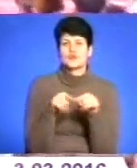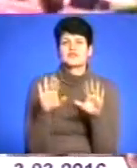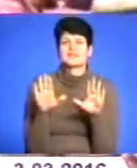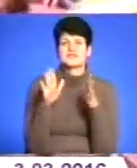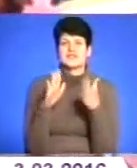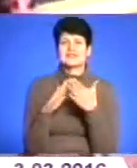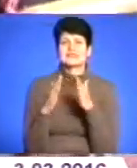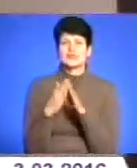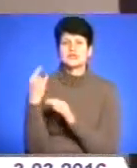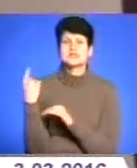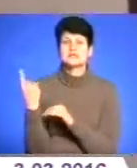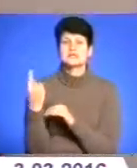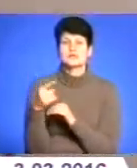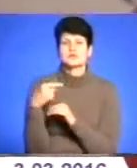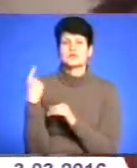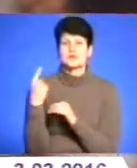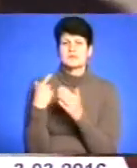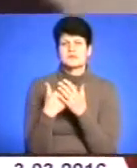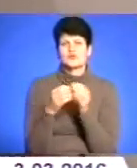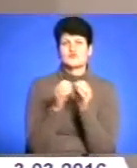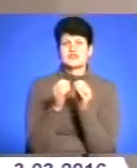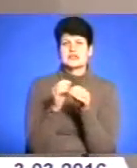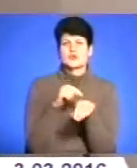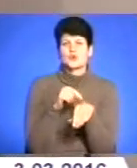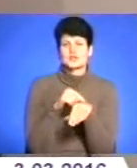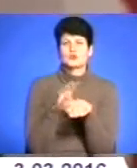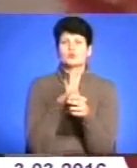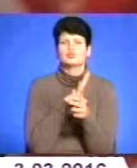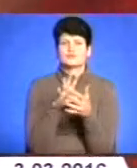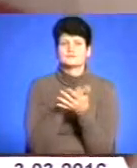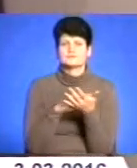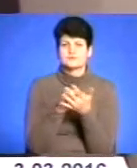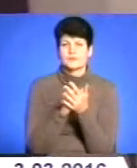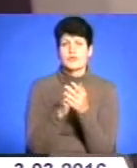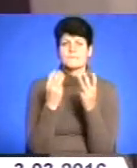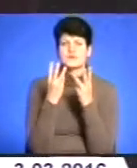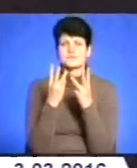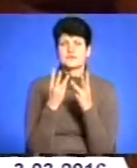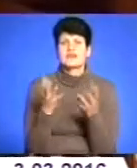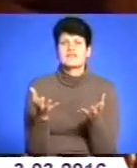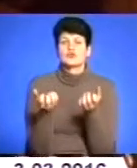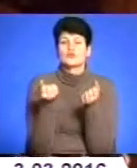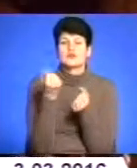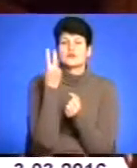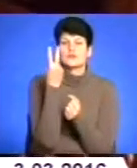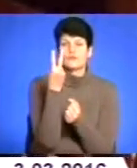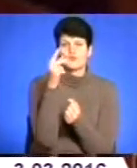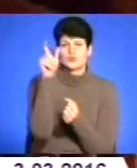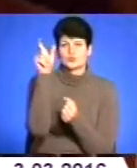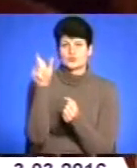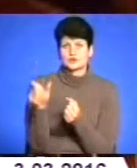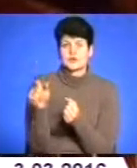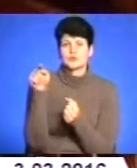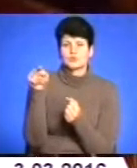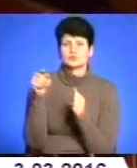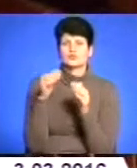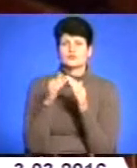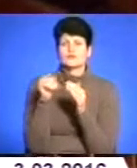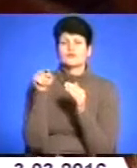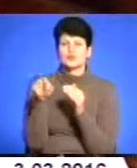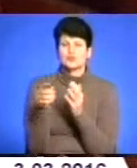ситуацій області. Близько 10-ї години пожежу було ліквідовано. Надзвичайники врятували двох мешканців даного будинку, в тому числі